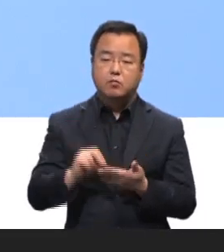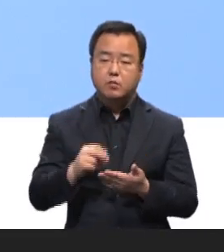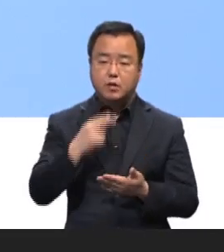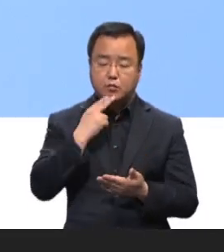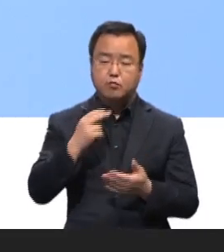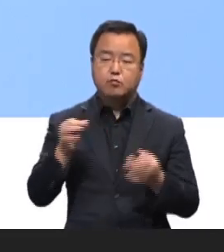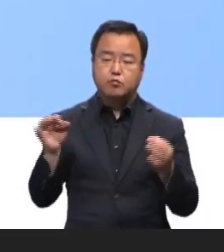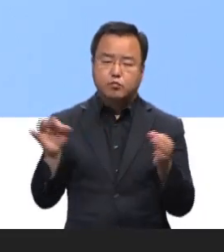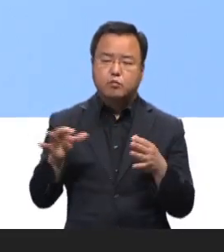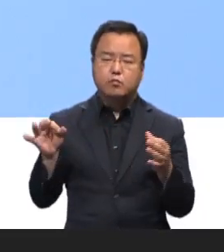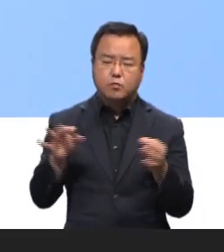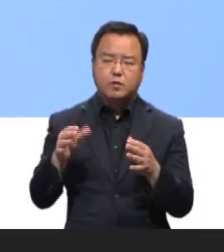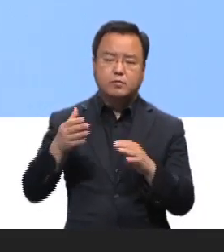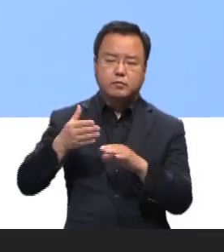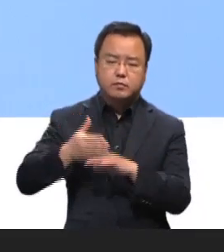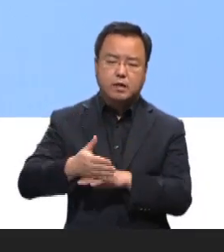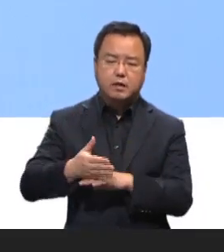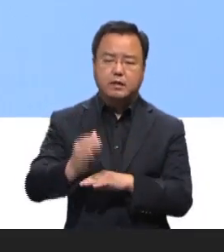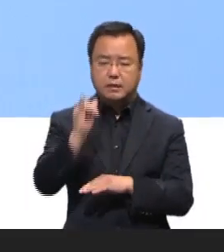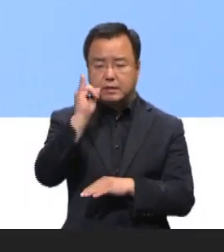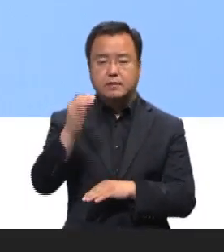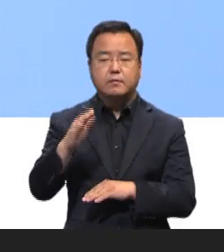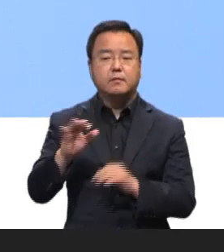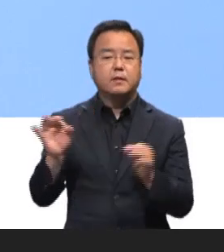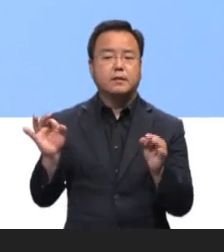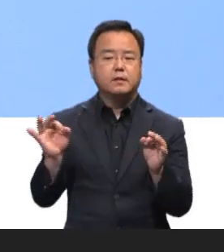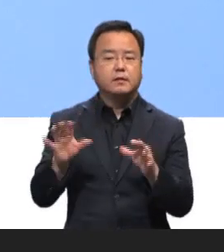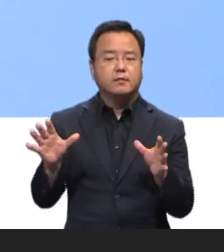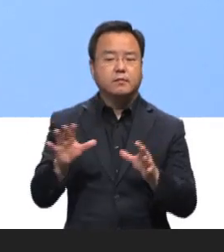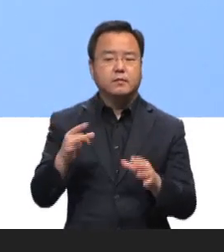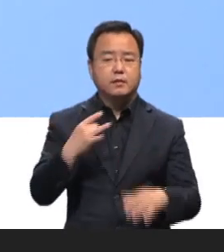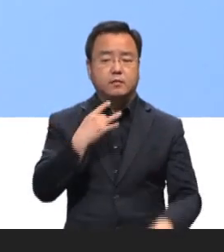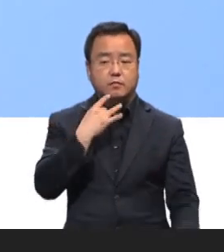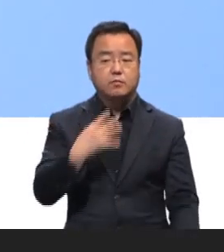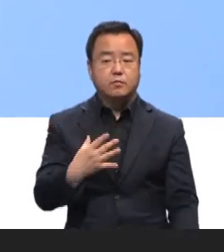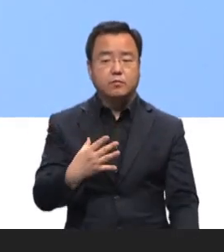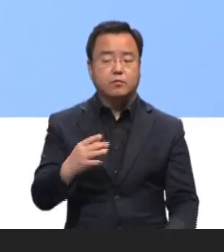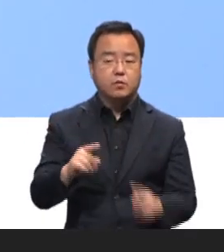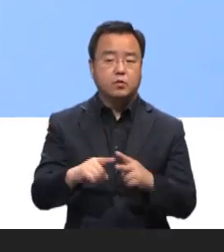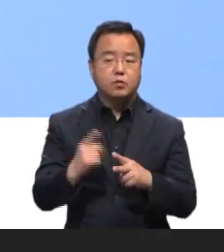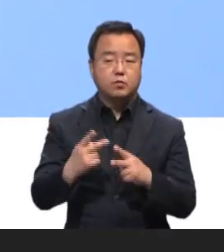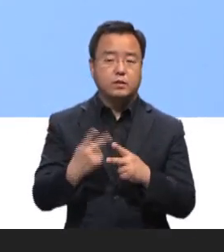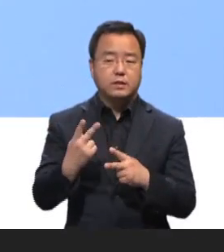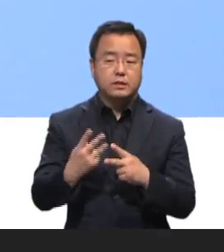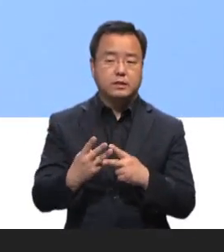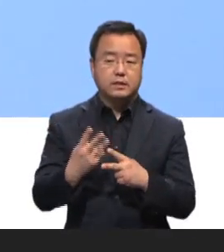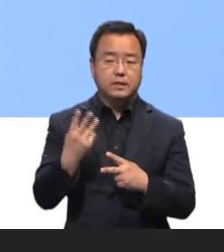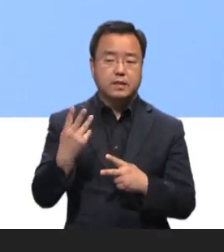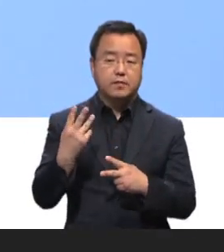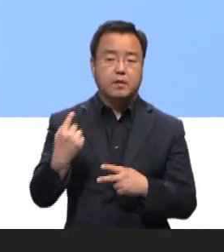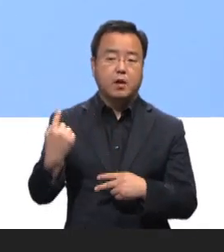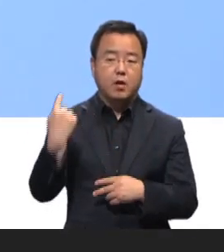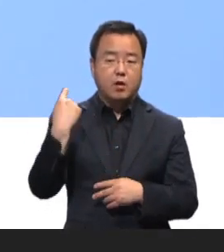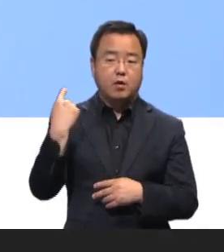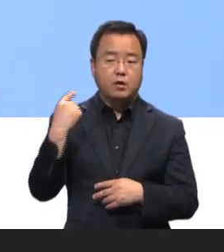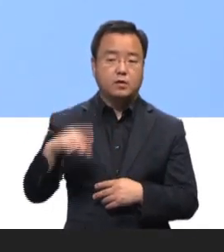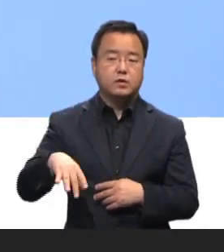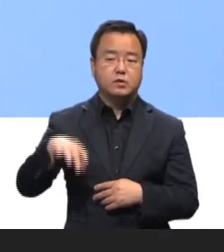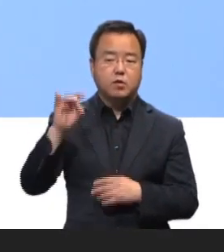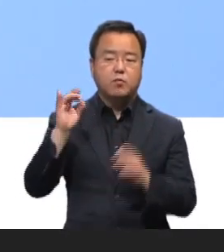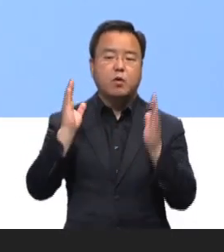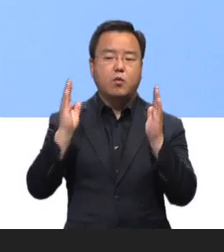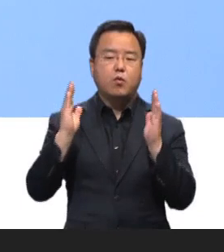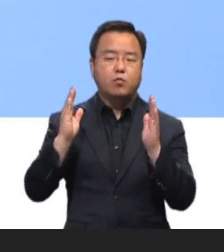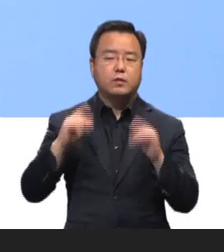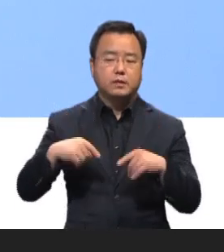문제는 계속 보고는 되고 있겠는데 되고 예 시장이 상황으로 보이고요 예 어 우리 초등학교 1 2 3학년 학생들 어제 처음부터 첫 수업에 참여